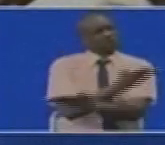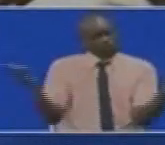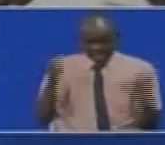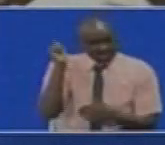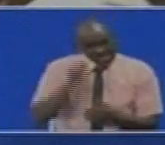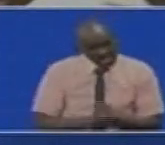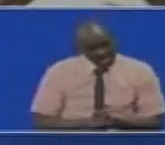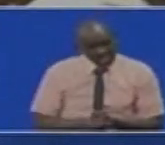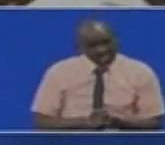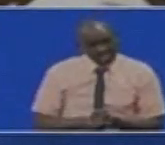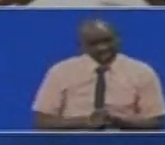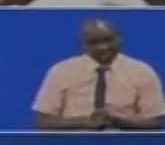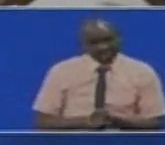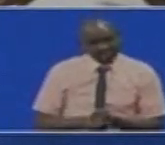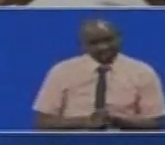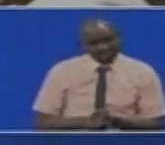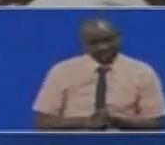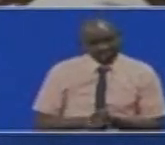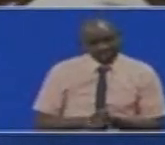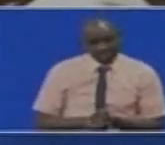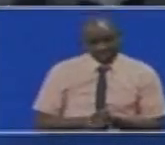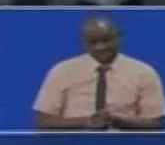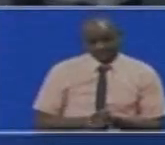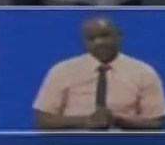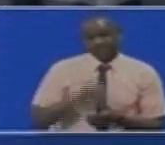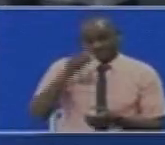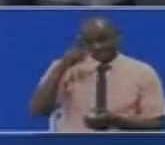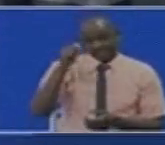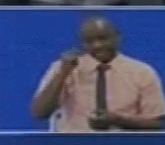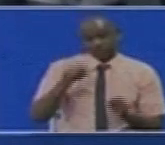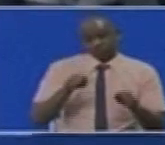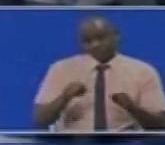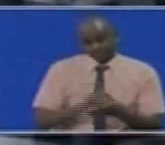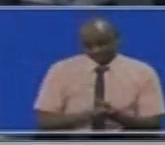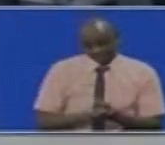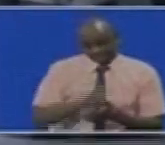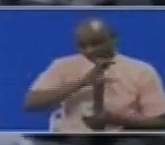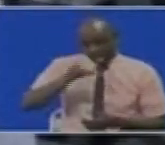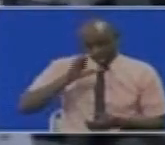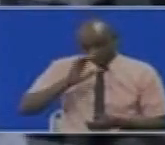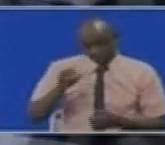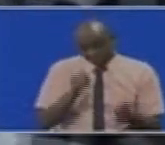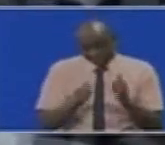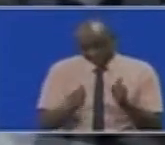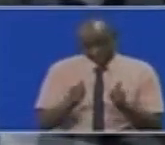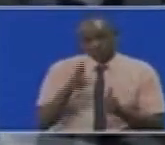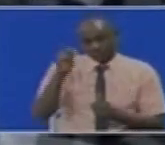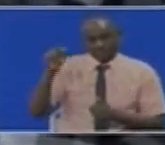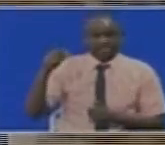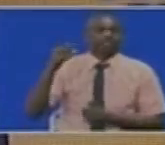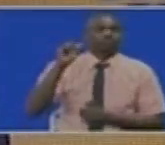lolote katika taifa la Kenya. Elvis Kosgei, KTN leo katika kaunti ya Uasin